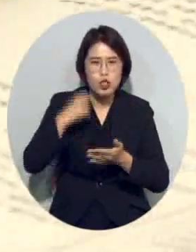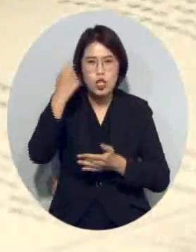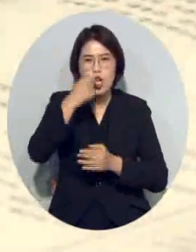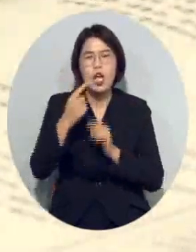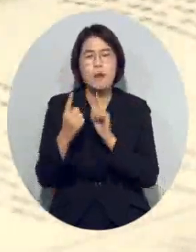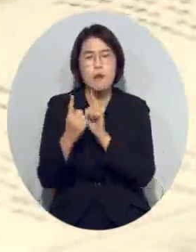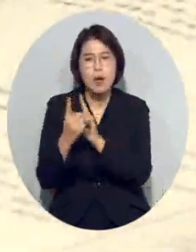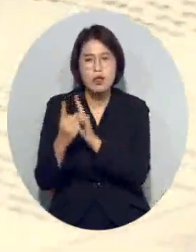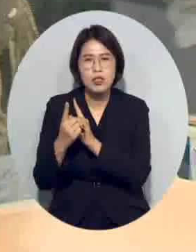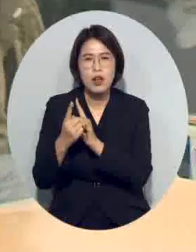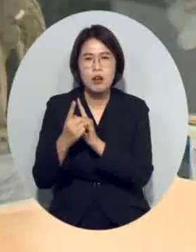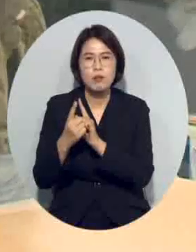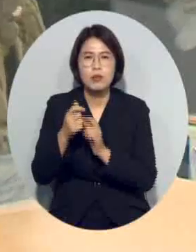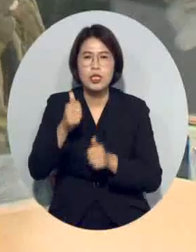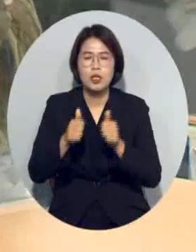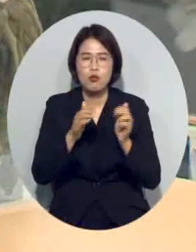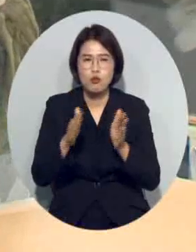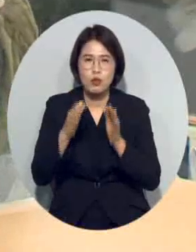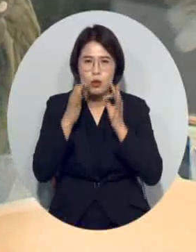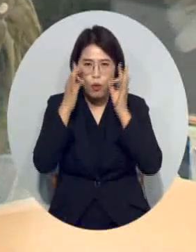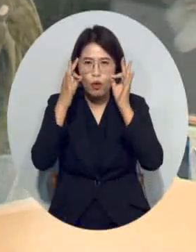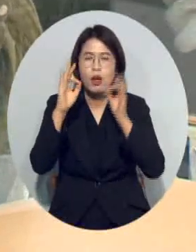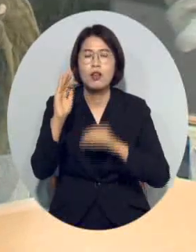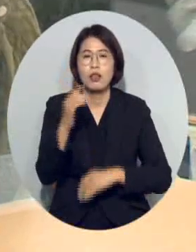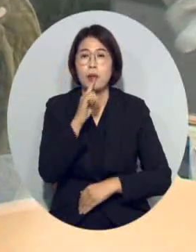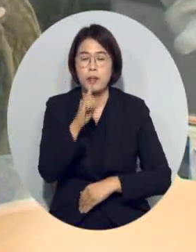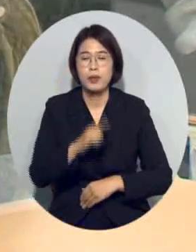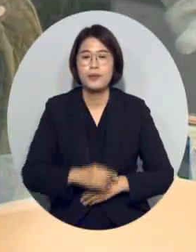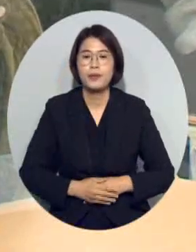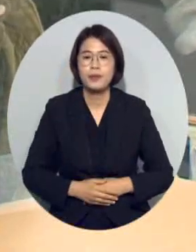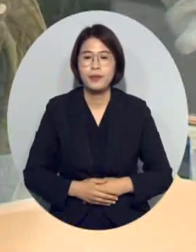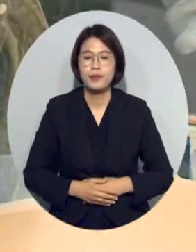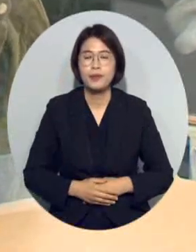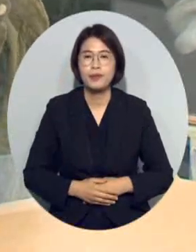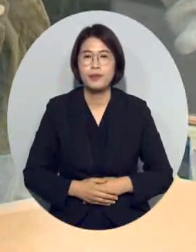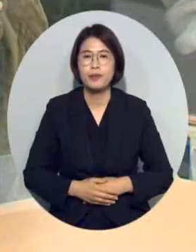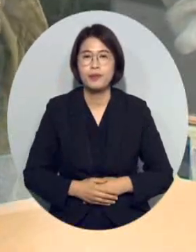면접고사 준비에 최선을 다해야 한다고 조언합니다. MBC 뉴스 권윤수입니다.